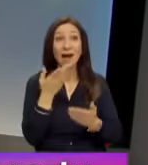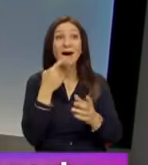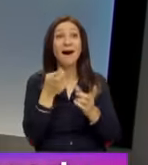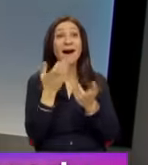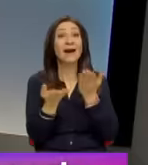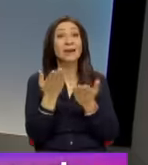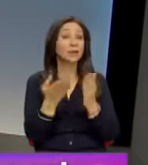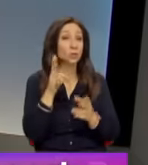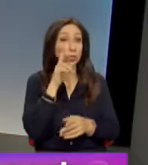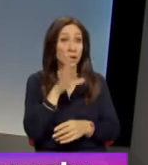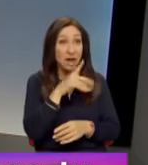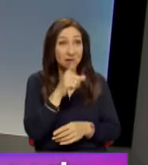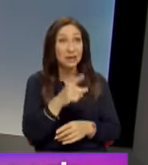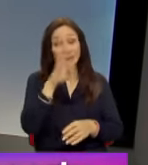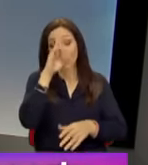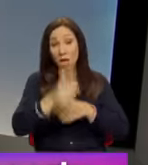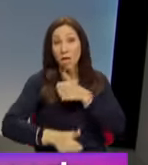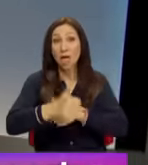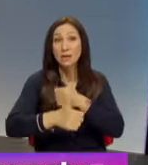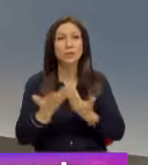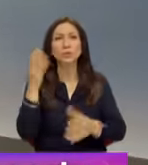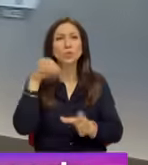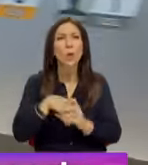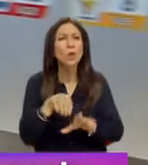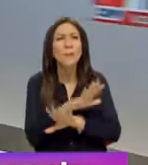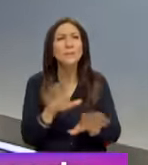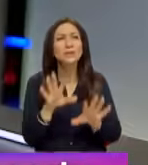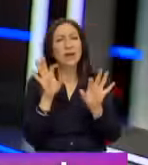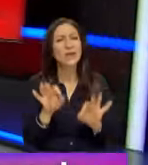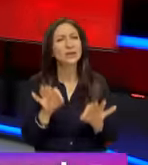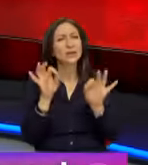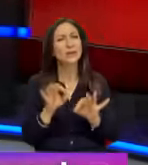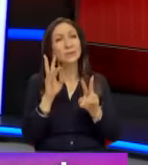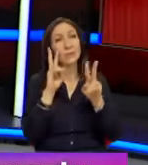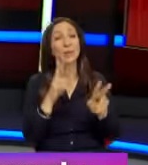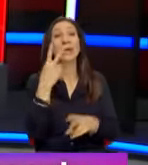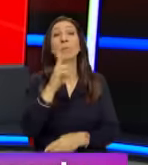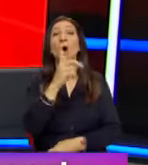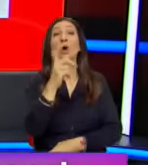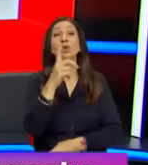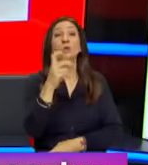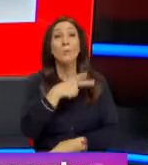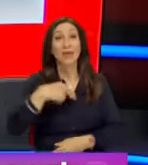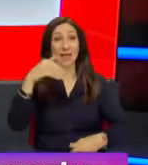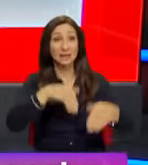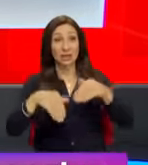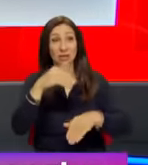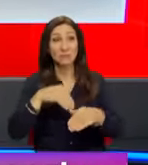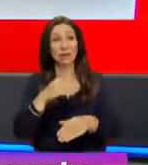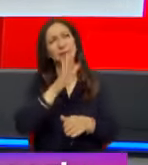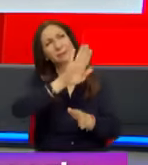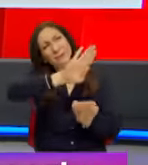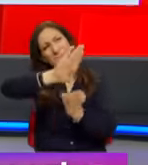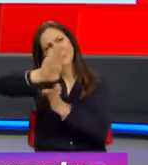sonuçları vardı. İstanbul'da yarış nasıl sonuçlandı? Şöyle bir yavaş yavaş gelelim. 2019'un yerel seçimlerini